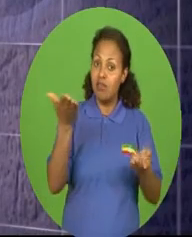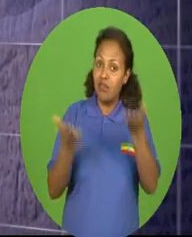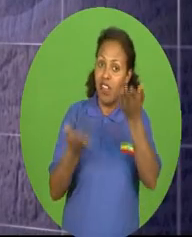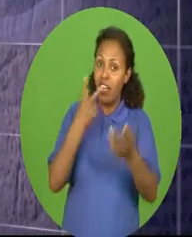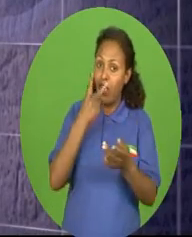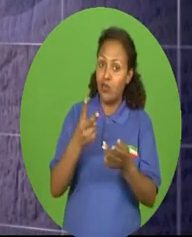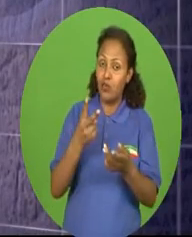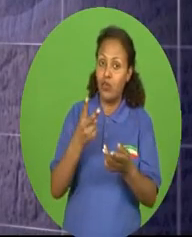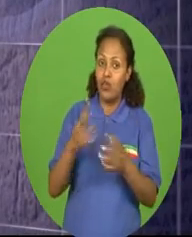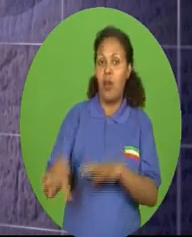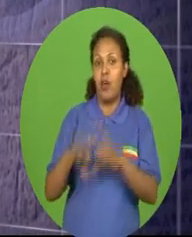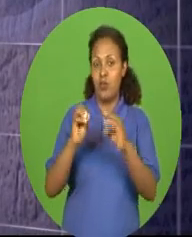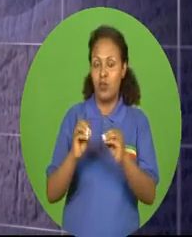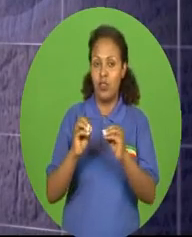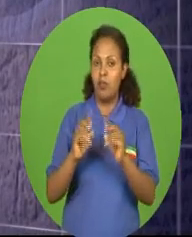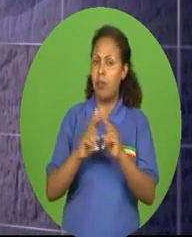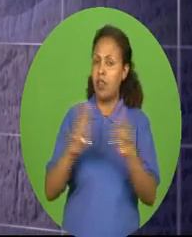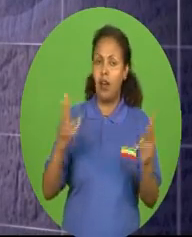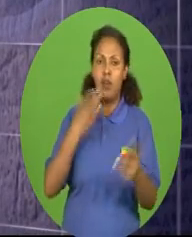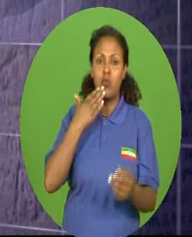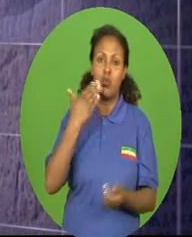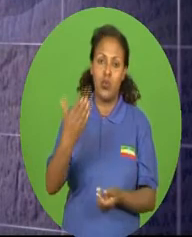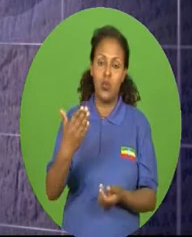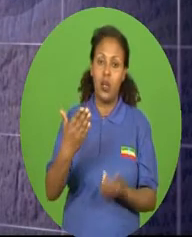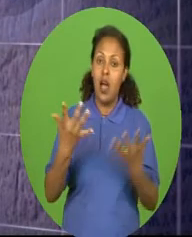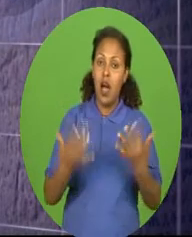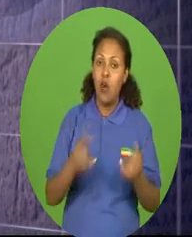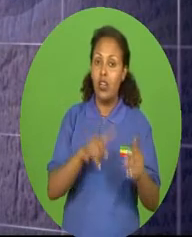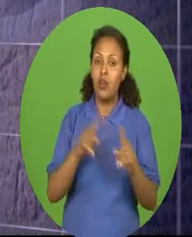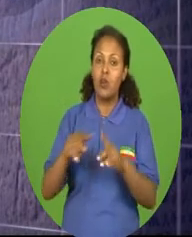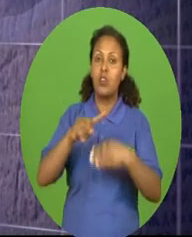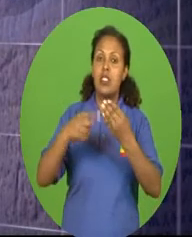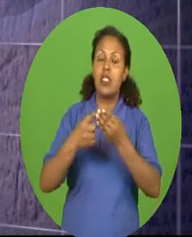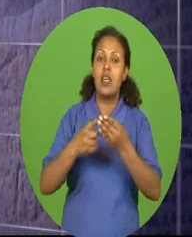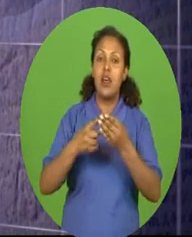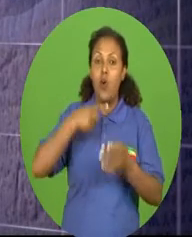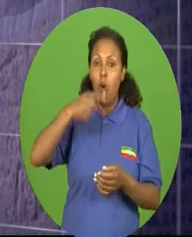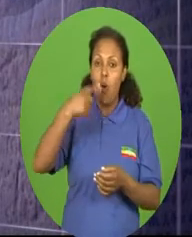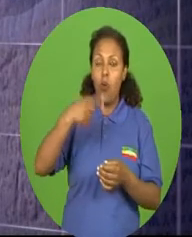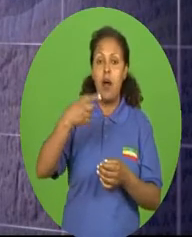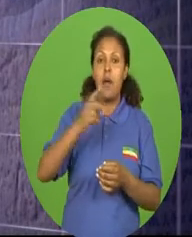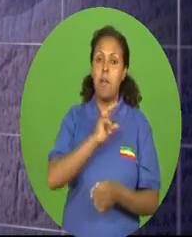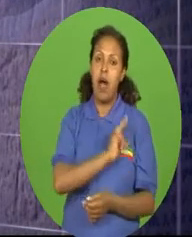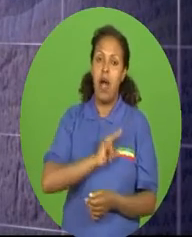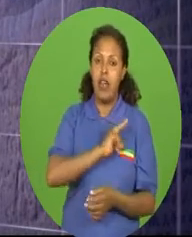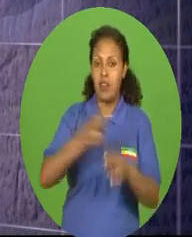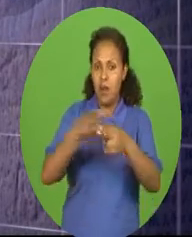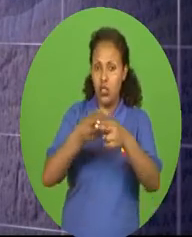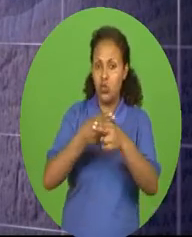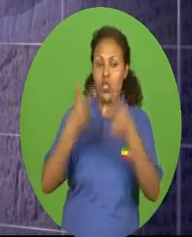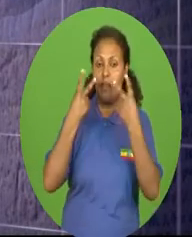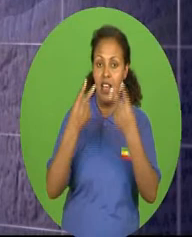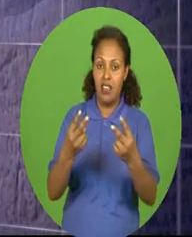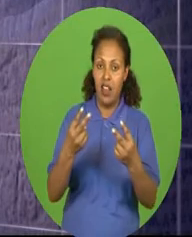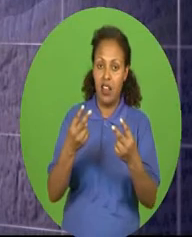ሙከራዎቻችሁን አመሳከራችሁ ተማሪዎች? በጣም ጥሩ። አሁን ደግሞ ስለ ቋንቋ ባህሪያት በአጭሩ